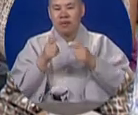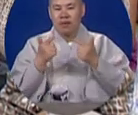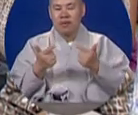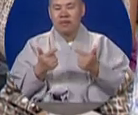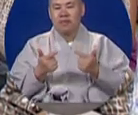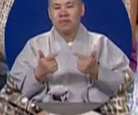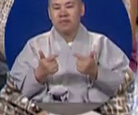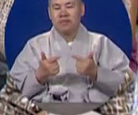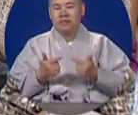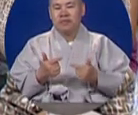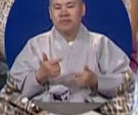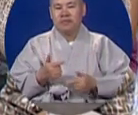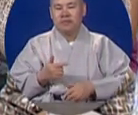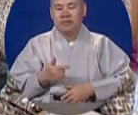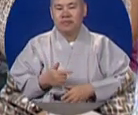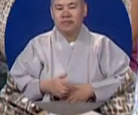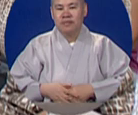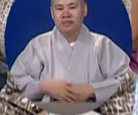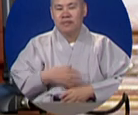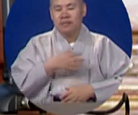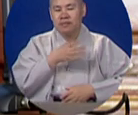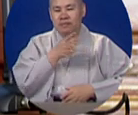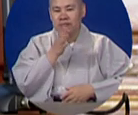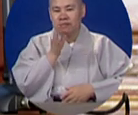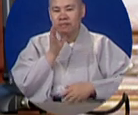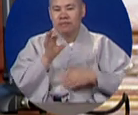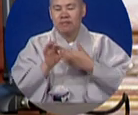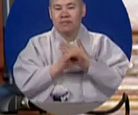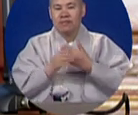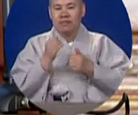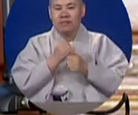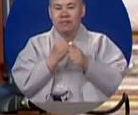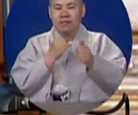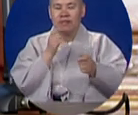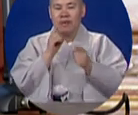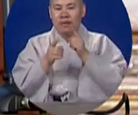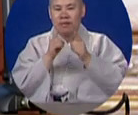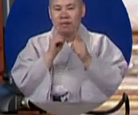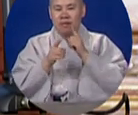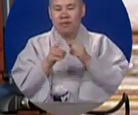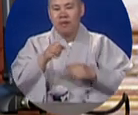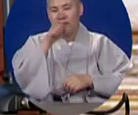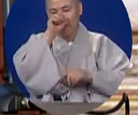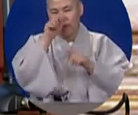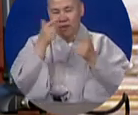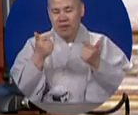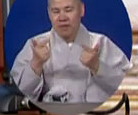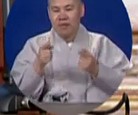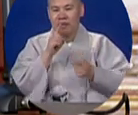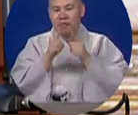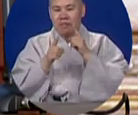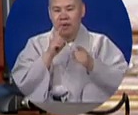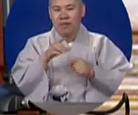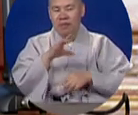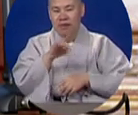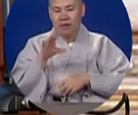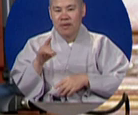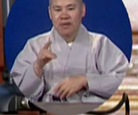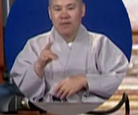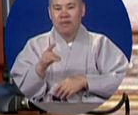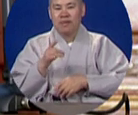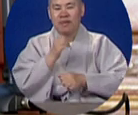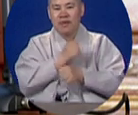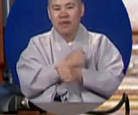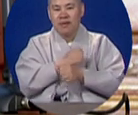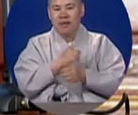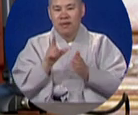보니까 이제 연세가 들면 이제 남편 이야기를 안전소리도 하더라고요 그래서 그때 보고 아